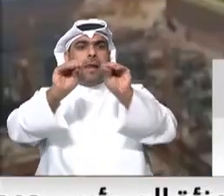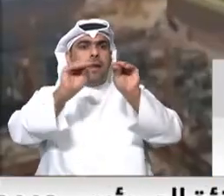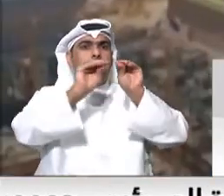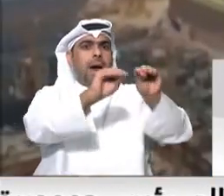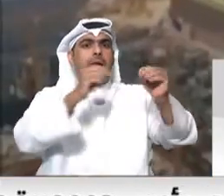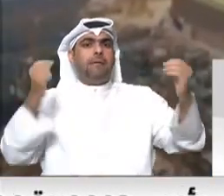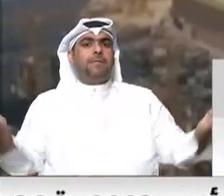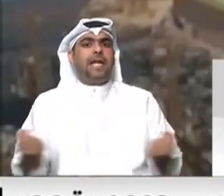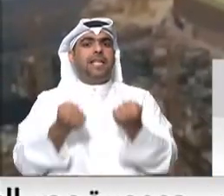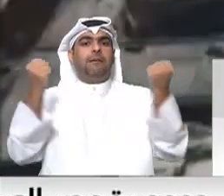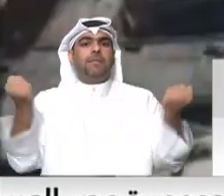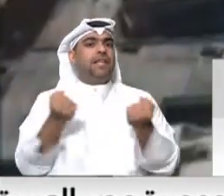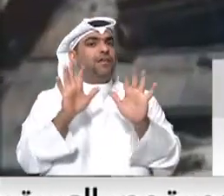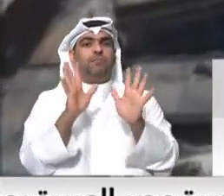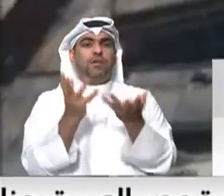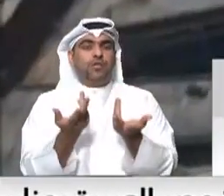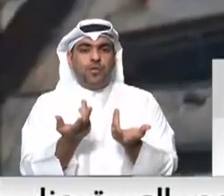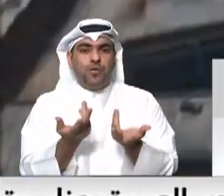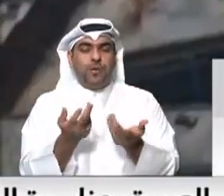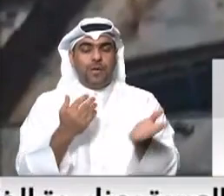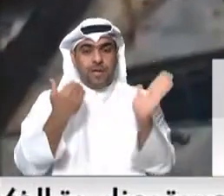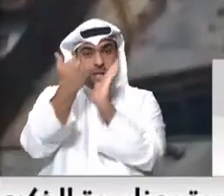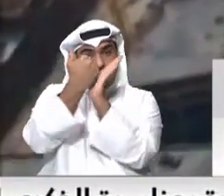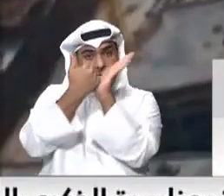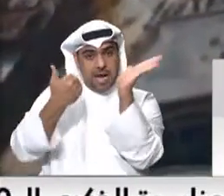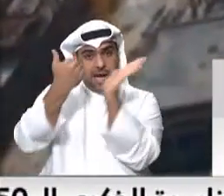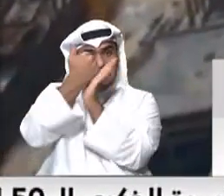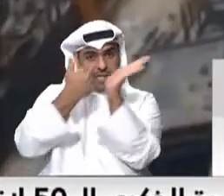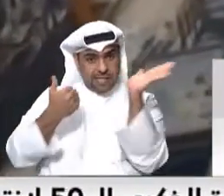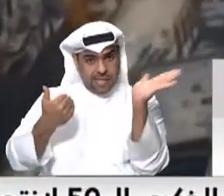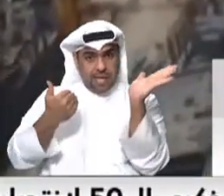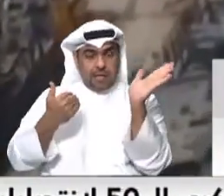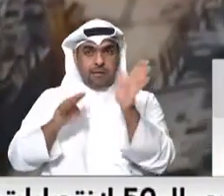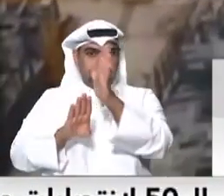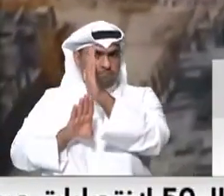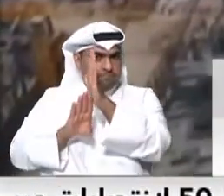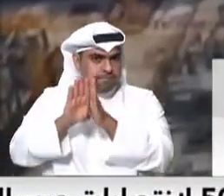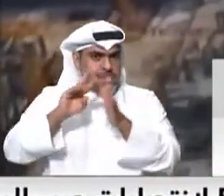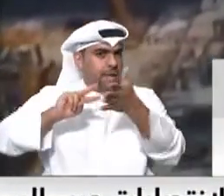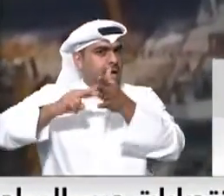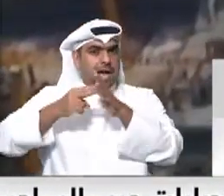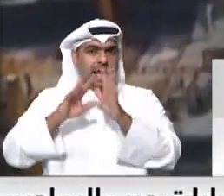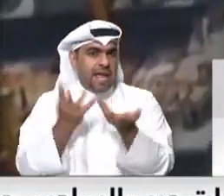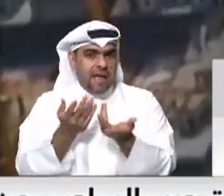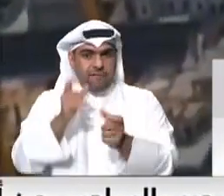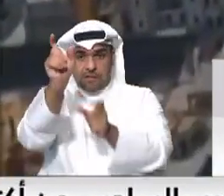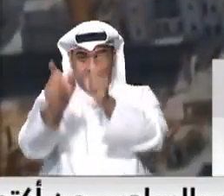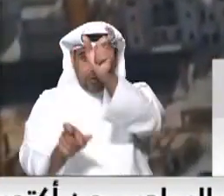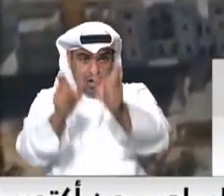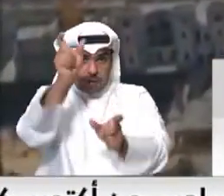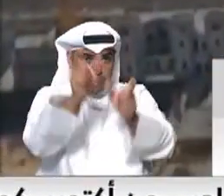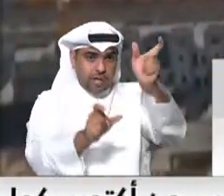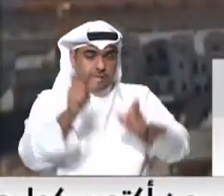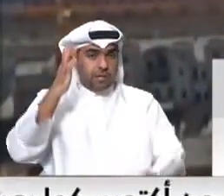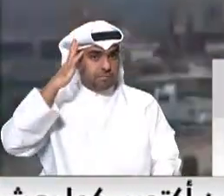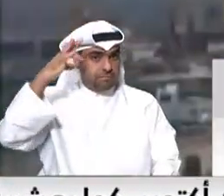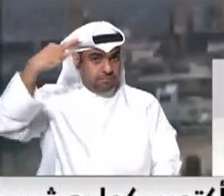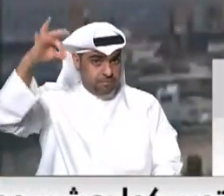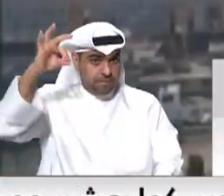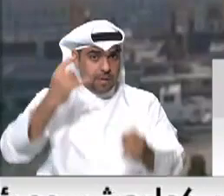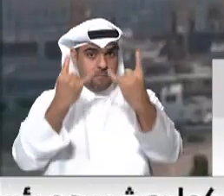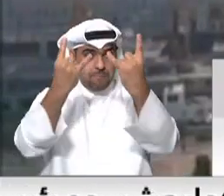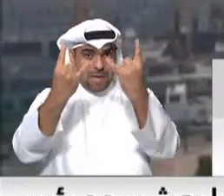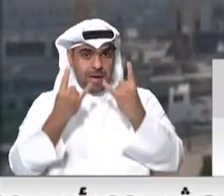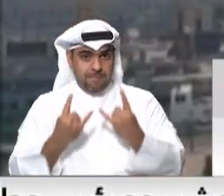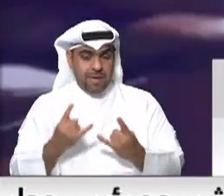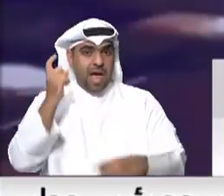النوعي لرفد الاقتصاد الوطني بالكفاءات والكوادر المتميزه لا سما في مجال الامن السبراني جاء